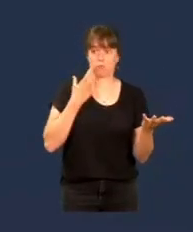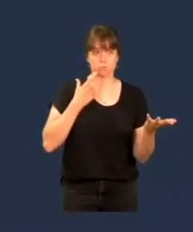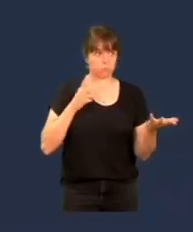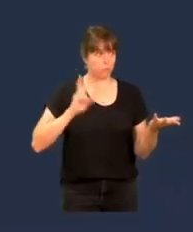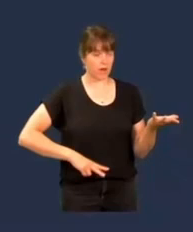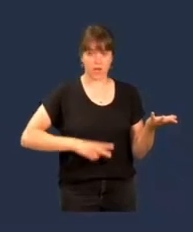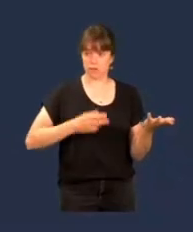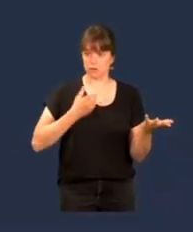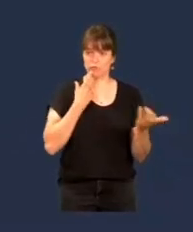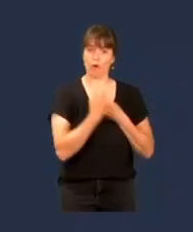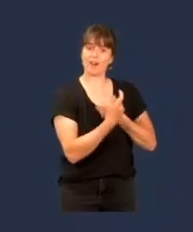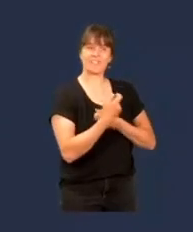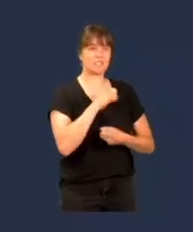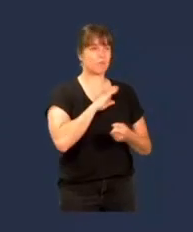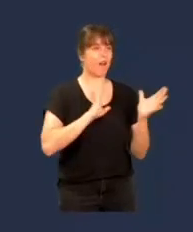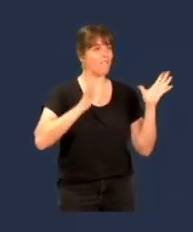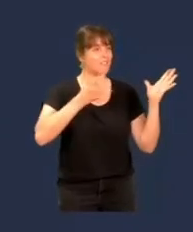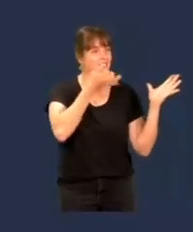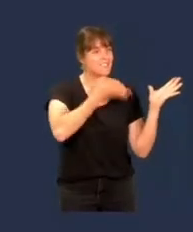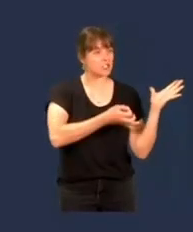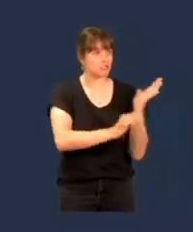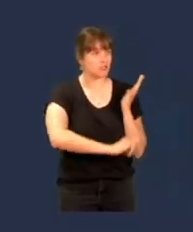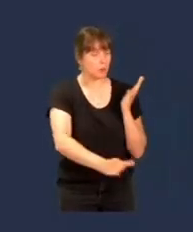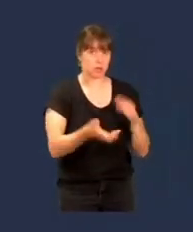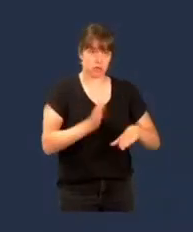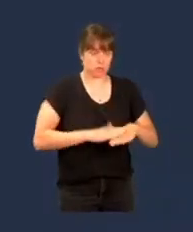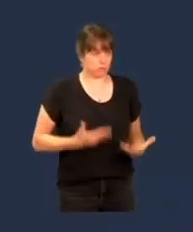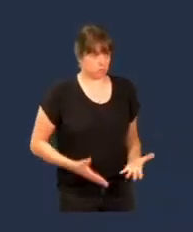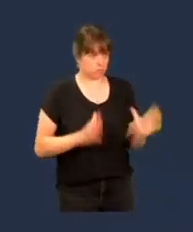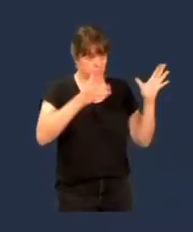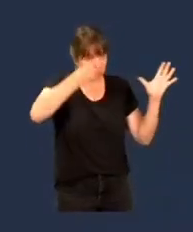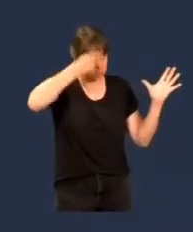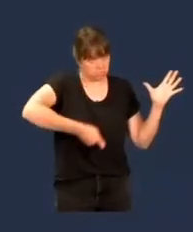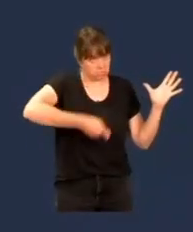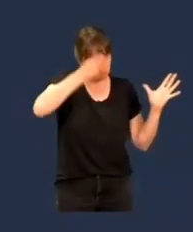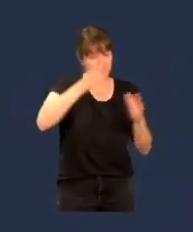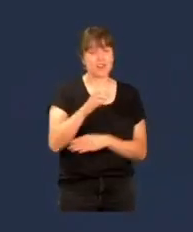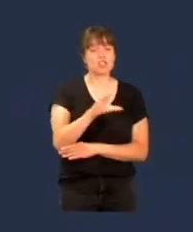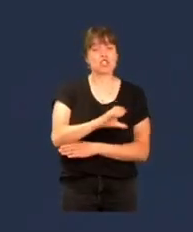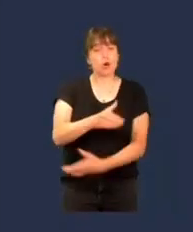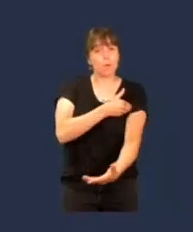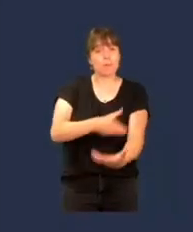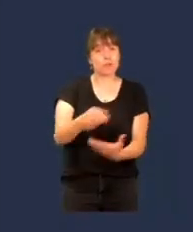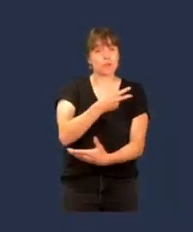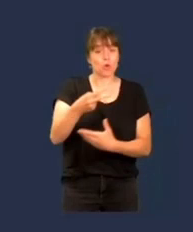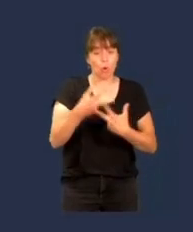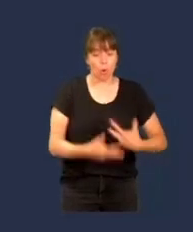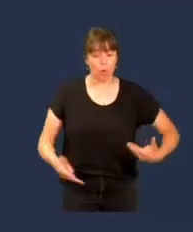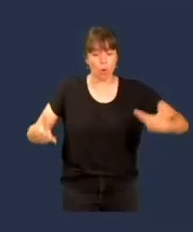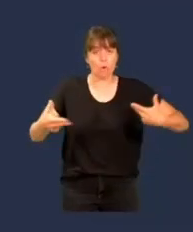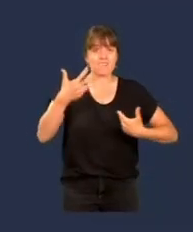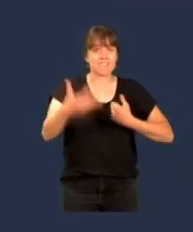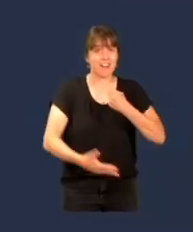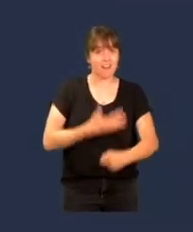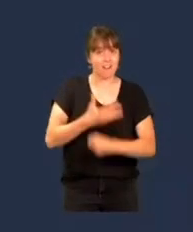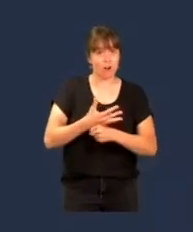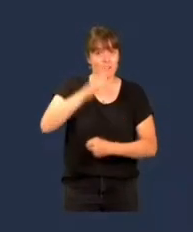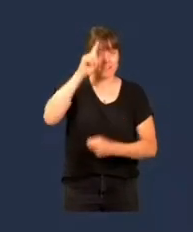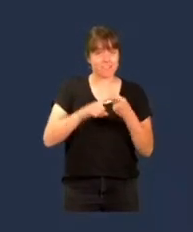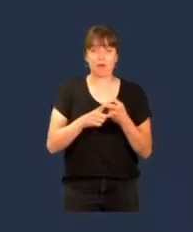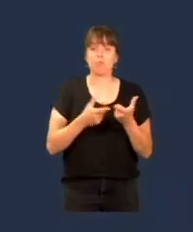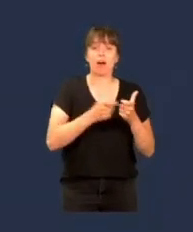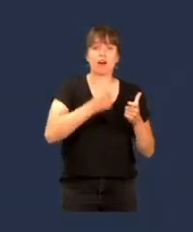je vous félicite. Vous nous proposez de voter donc pour un plan de 100 millions d'euros sur 5 ans, fléché à la réindustrialisation de la